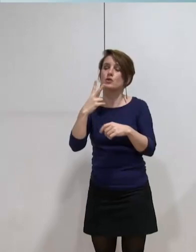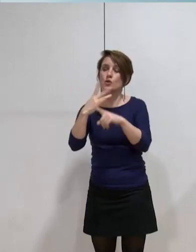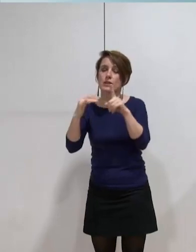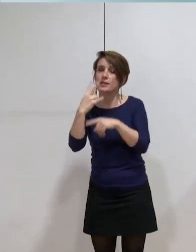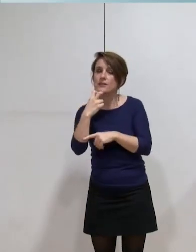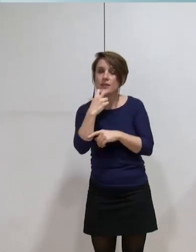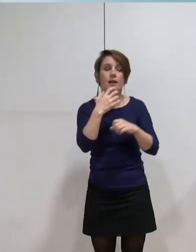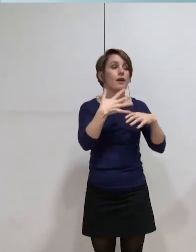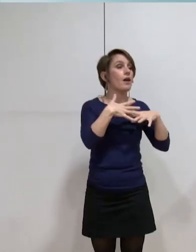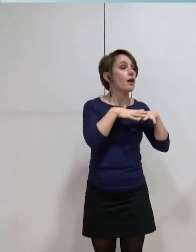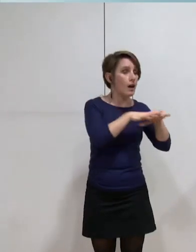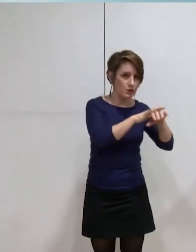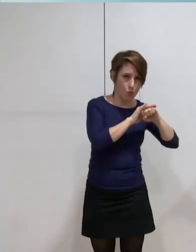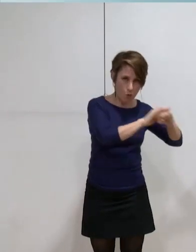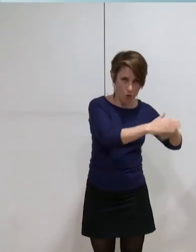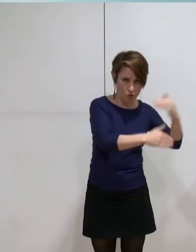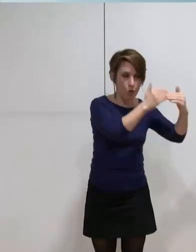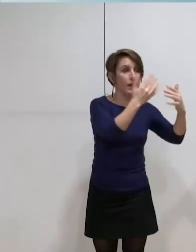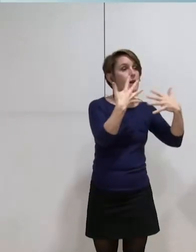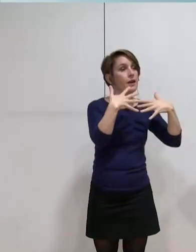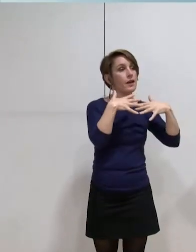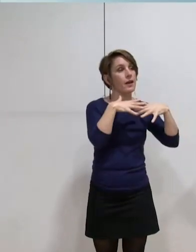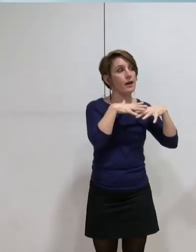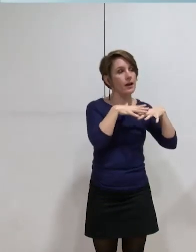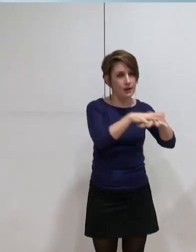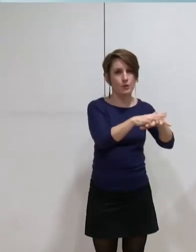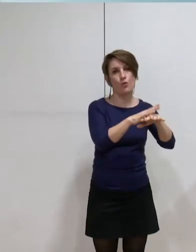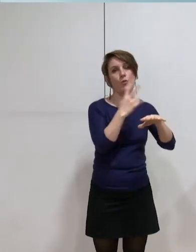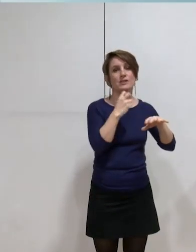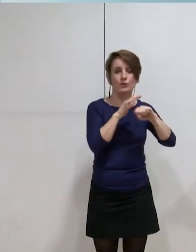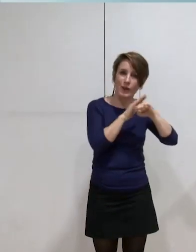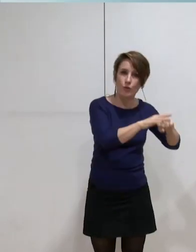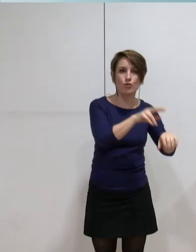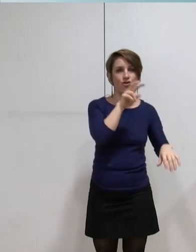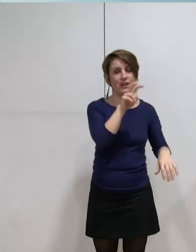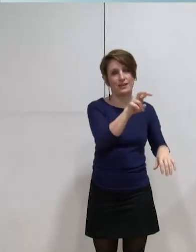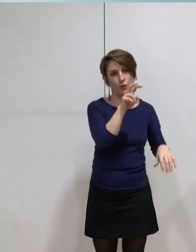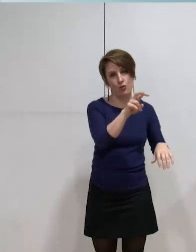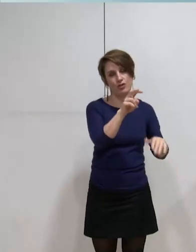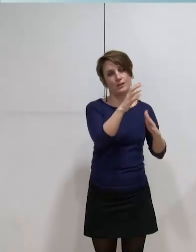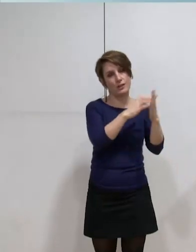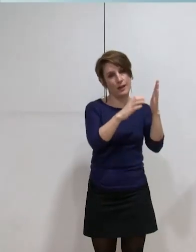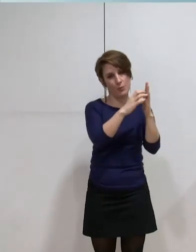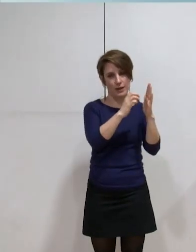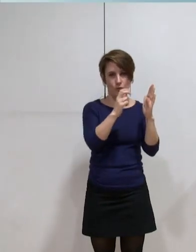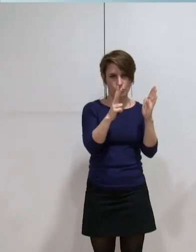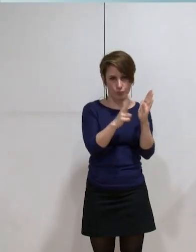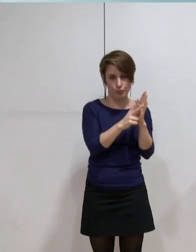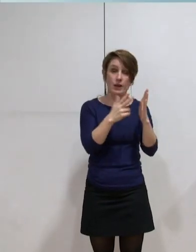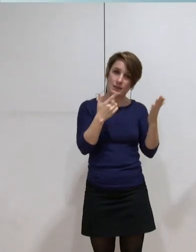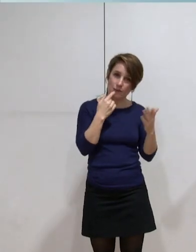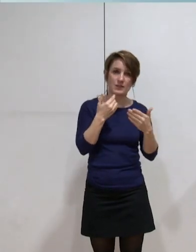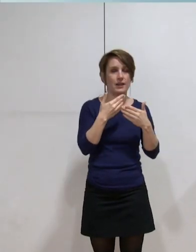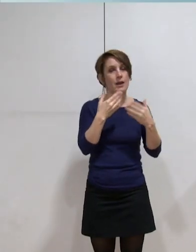civile rassemblement de gauche et de progrès rassemblement citoyen de la gauche et des écologistes et donc l'ouverture